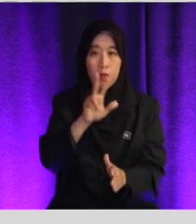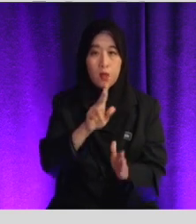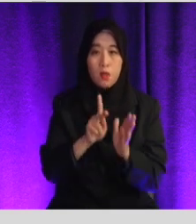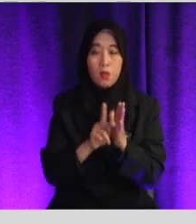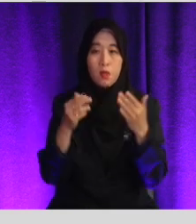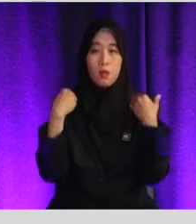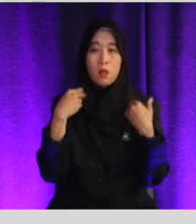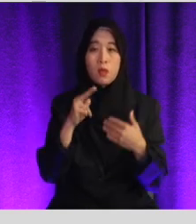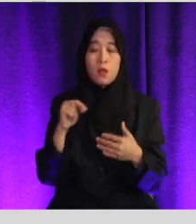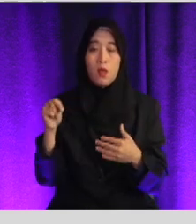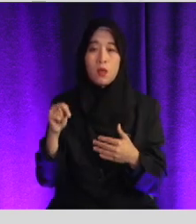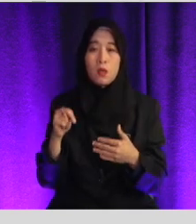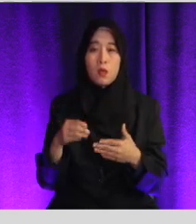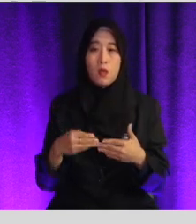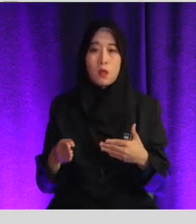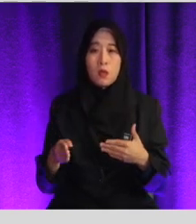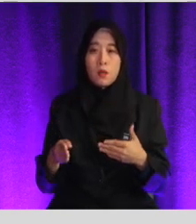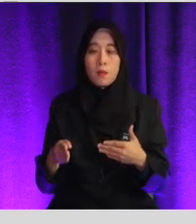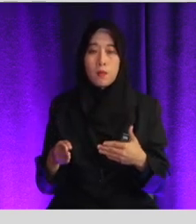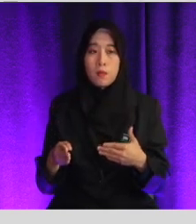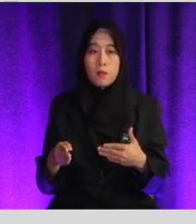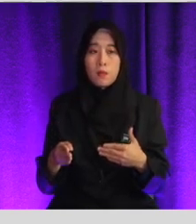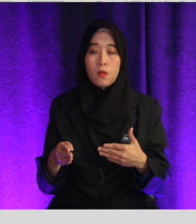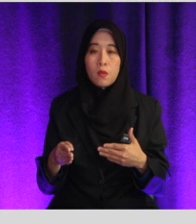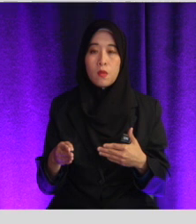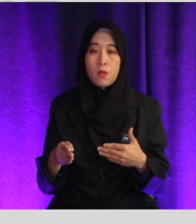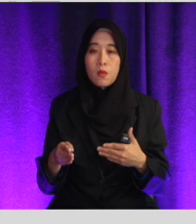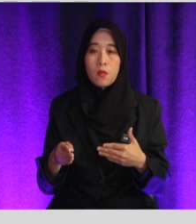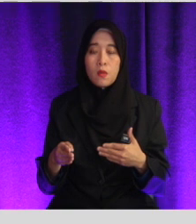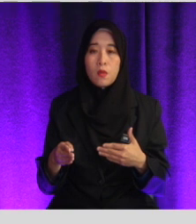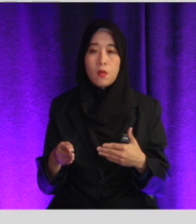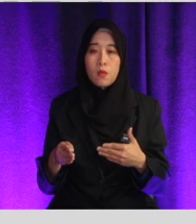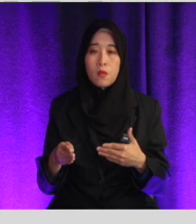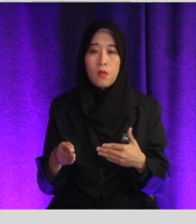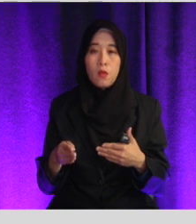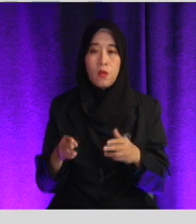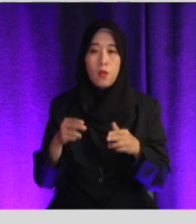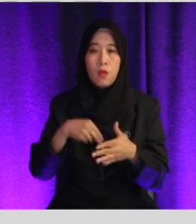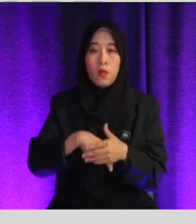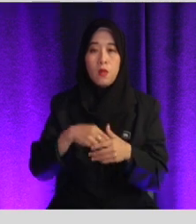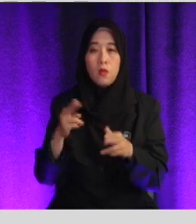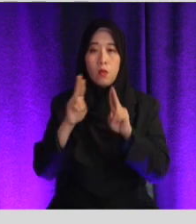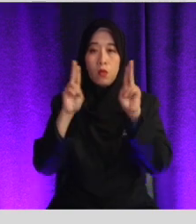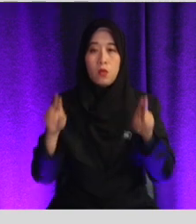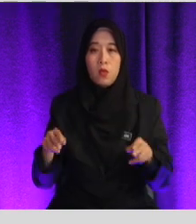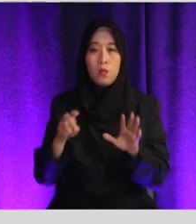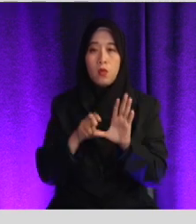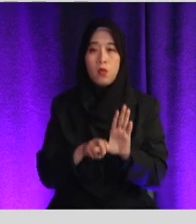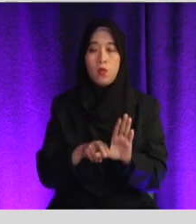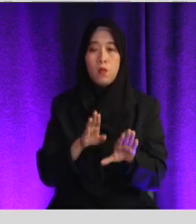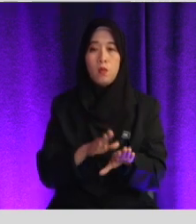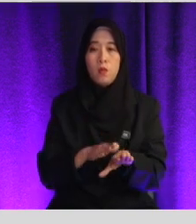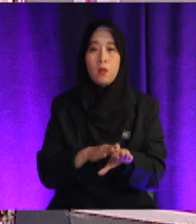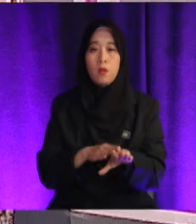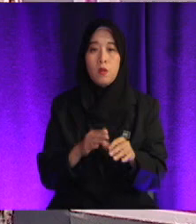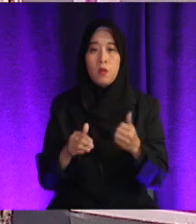Okey. Kemudian, apa yang saya nak tekankan di sini, penentuan nilai hasil pengujian adalah bergantung kepada komponen yang diuji. So, kita laras